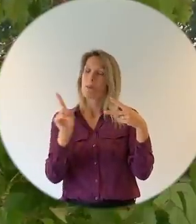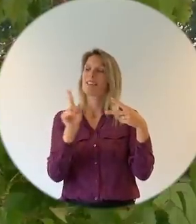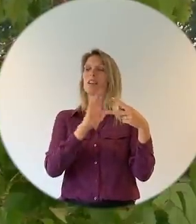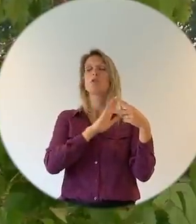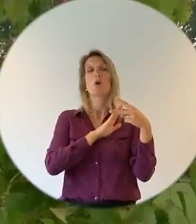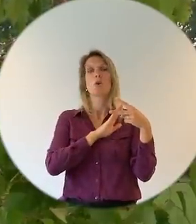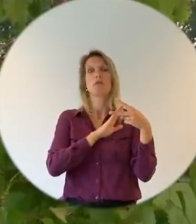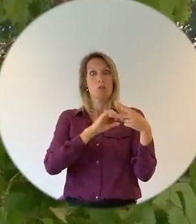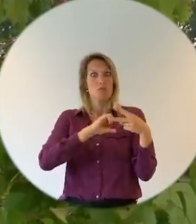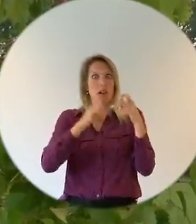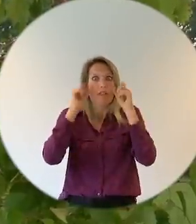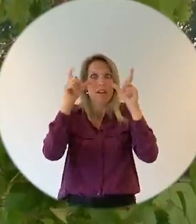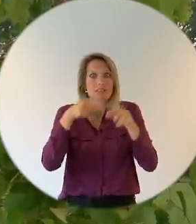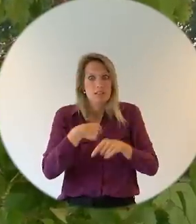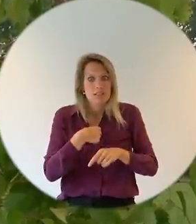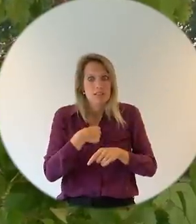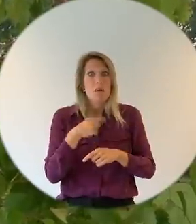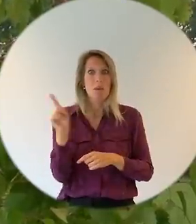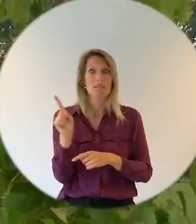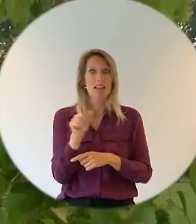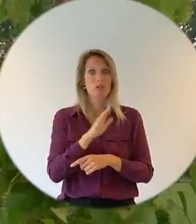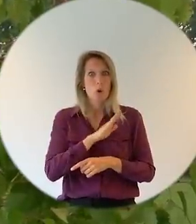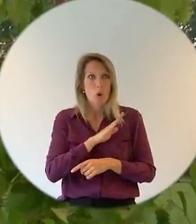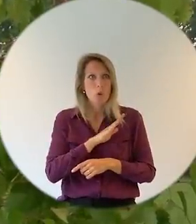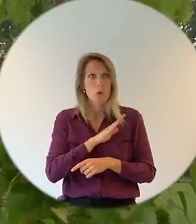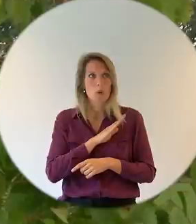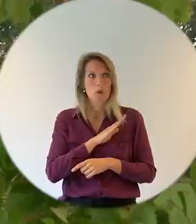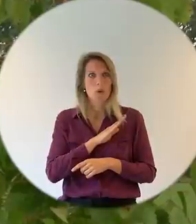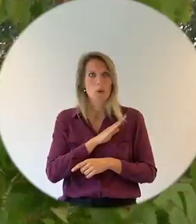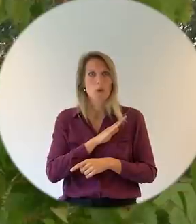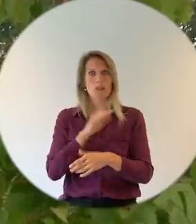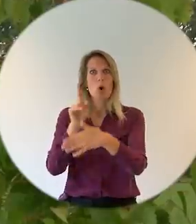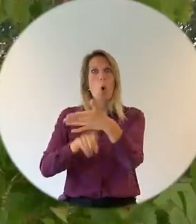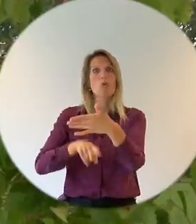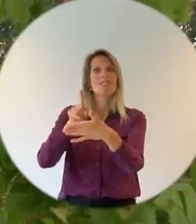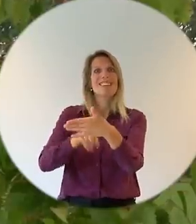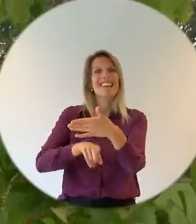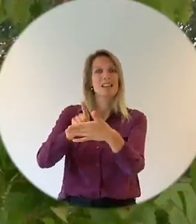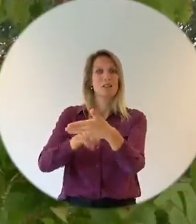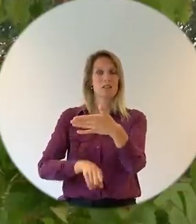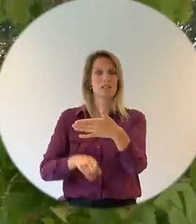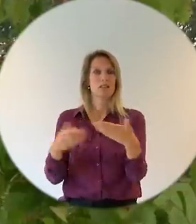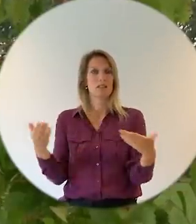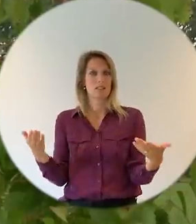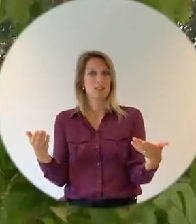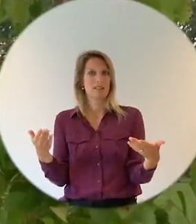zelf heel verrassend, betekent ook de overtredingen. Zeg maar in gewoon Nederlands, de